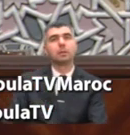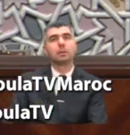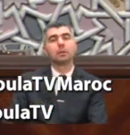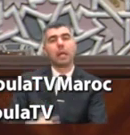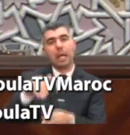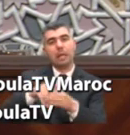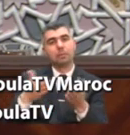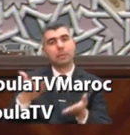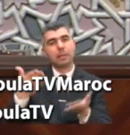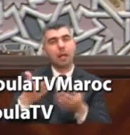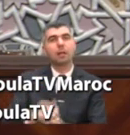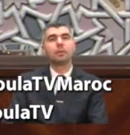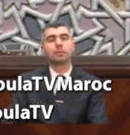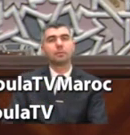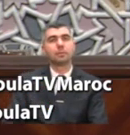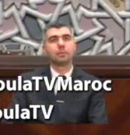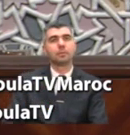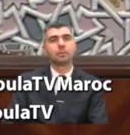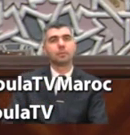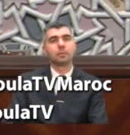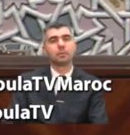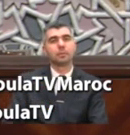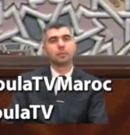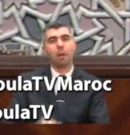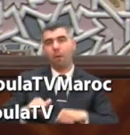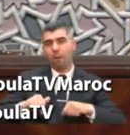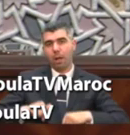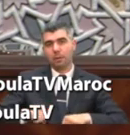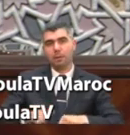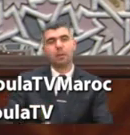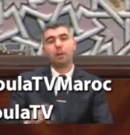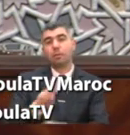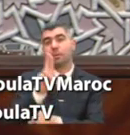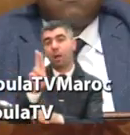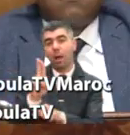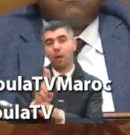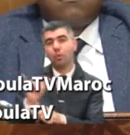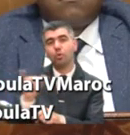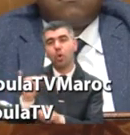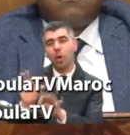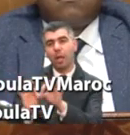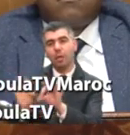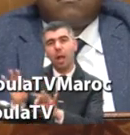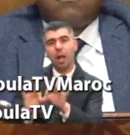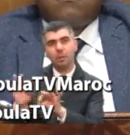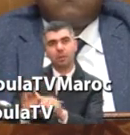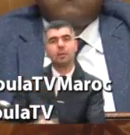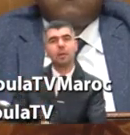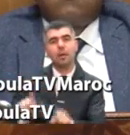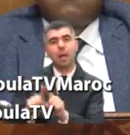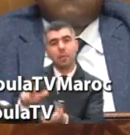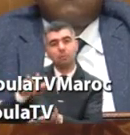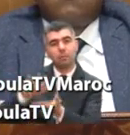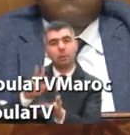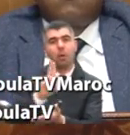والتعادلية. تفضلوا سيد نائب لطرح السؤال. سيدة الوزيرة، نسائلكم عن الإجراءات التي تتخذها